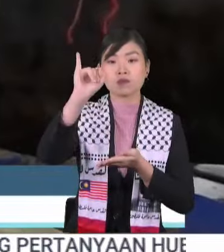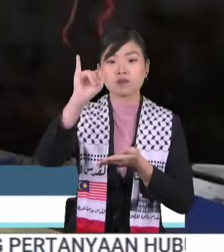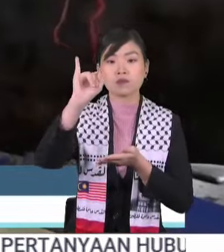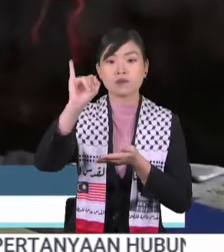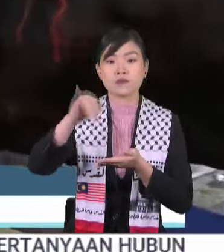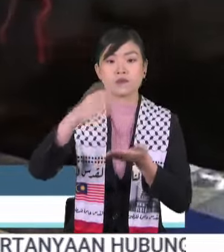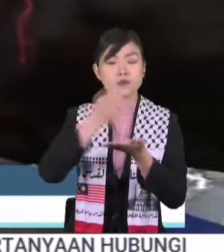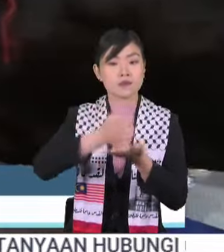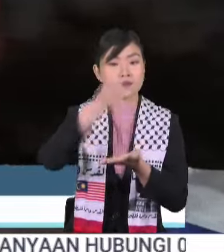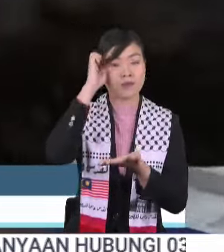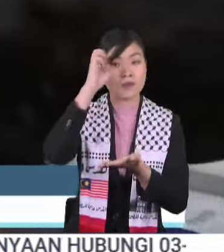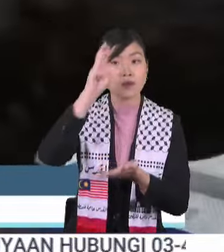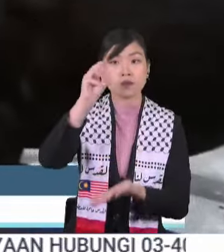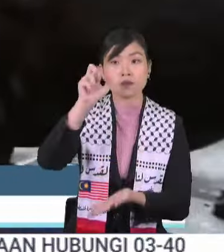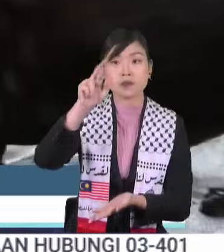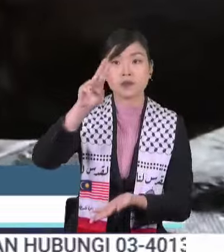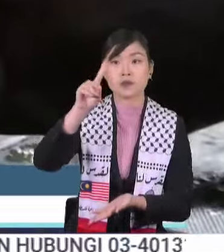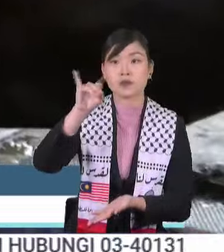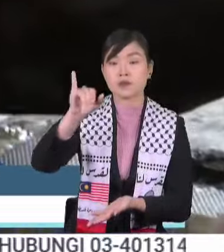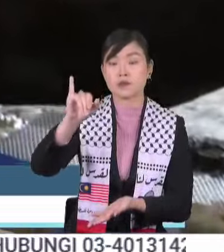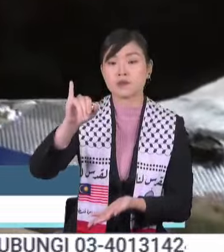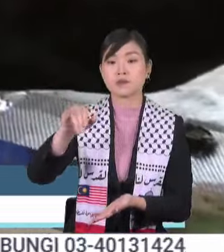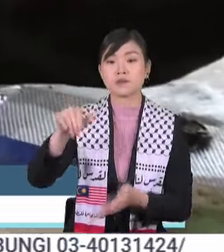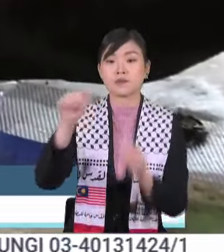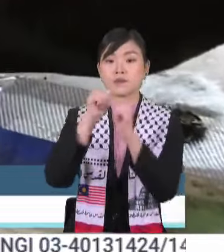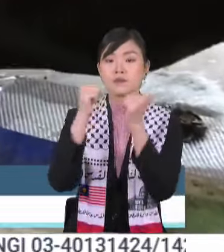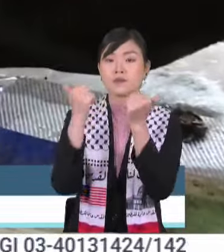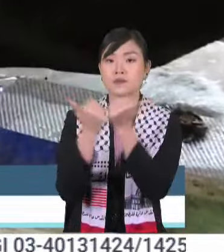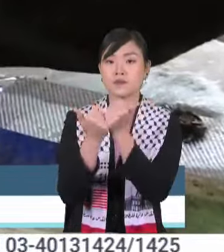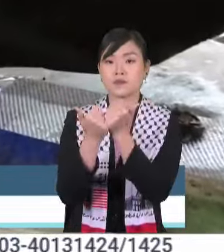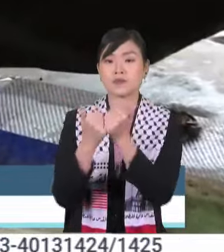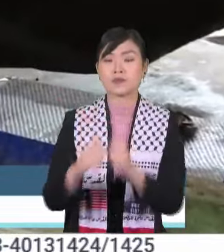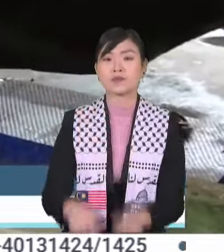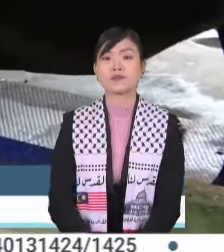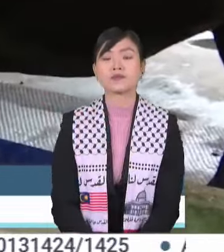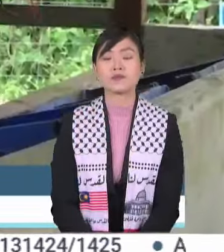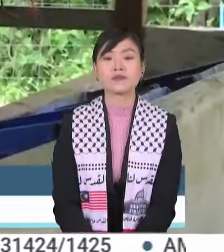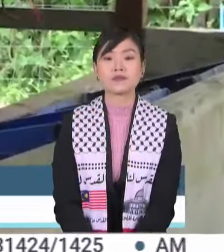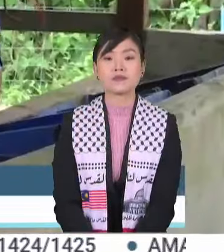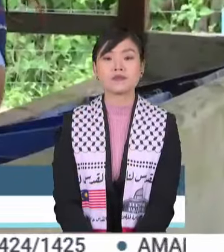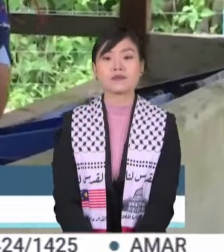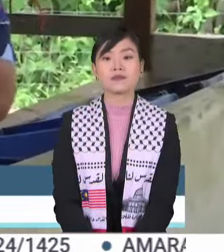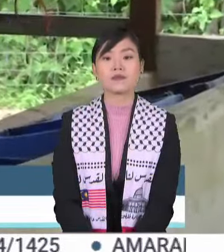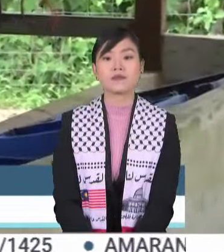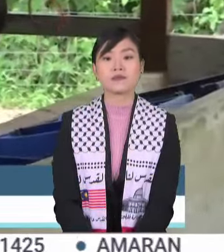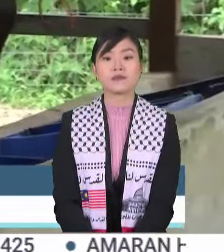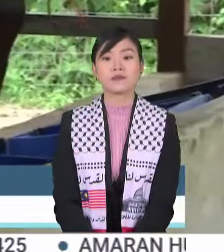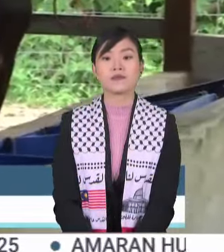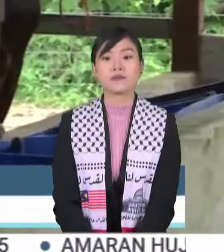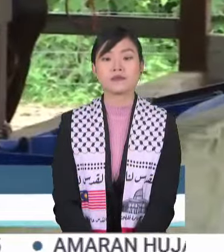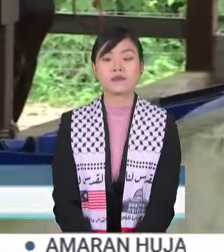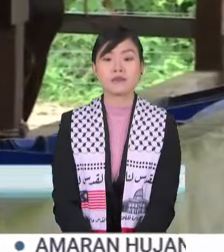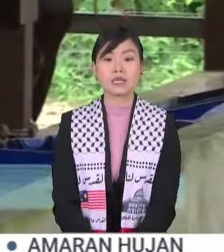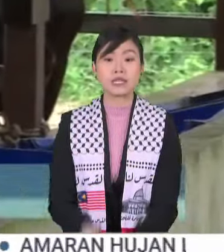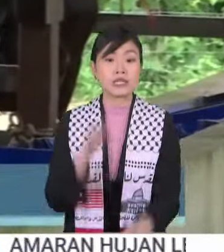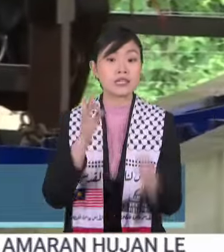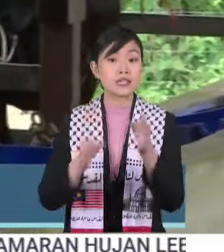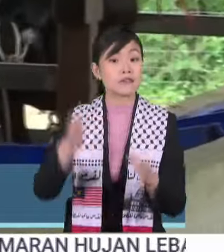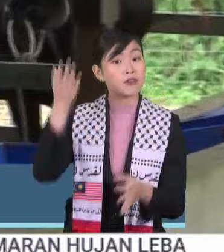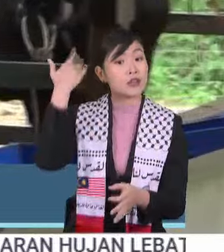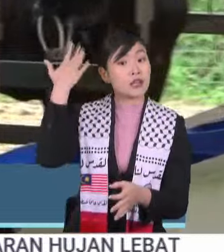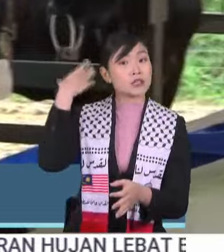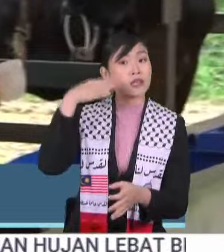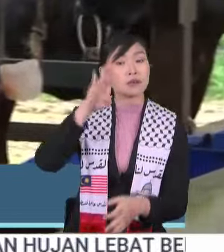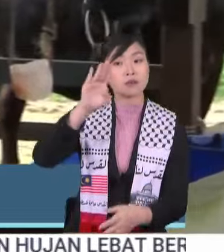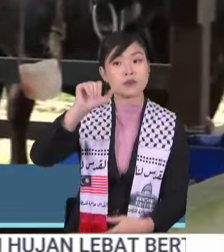pertanian Malaysia Mardi dan agensi berkaitan lain oke kalau dulu kawasan